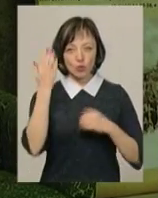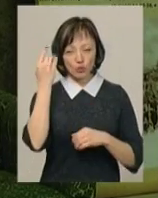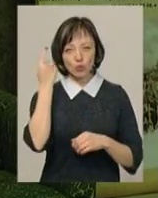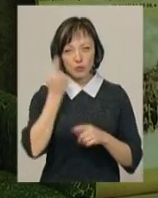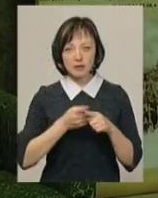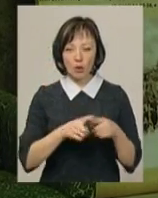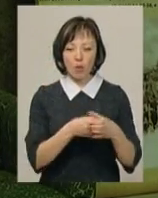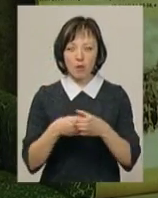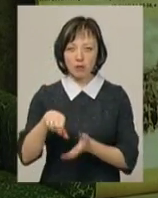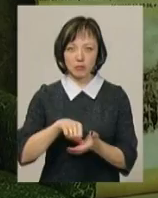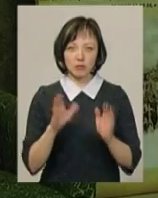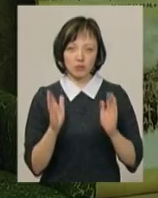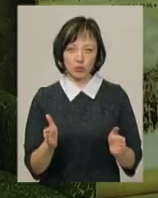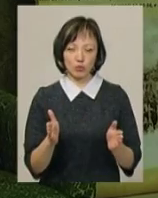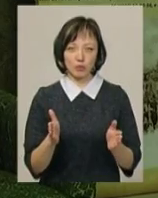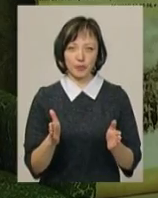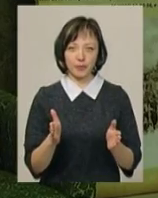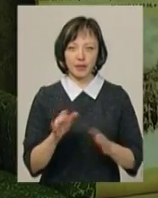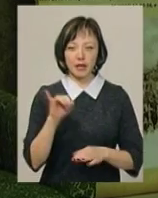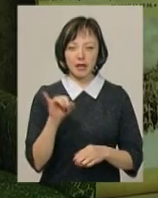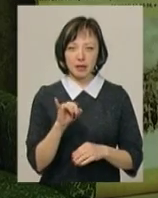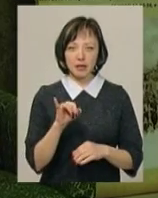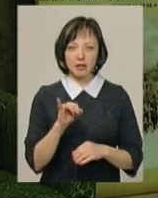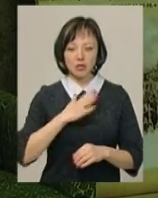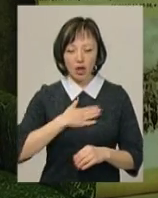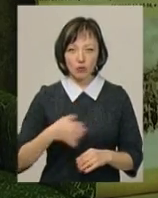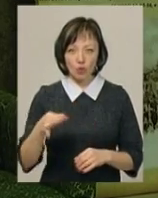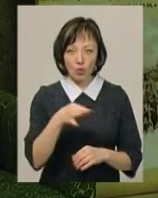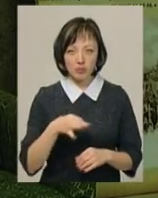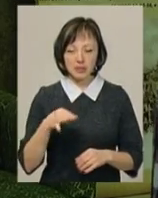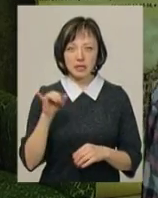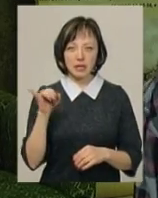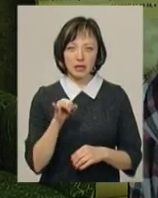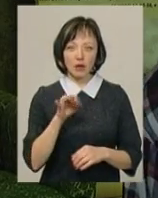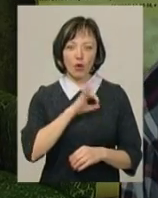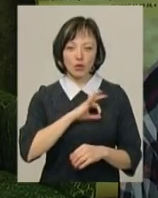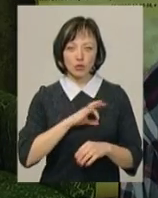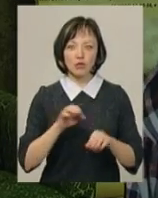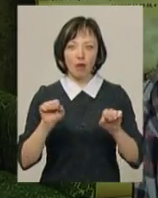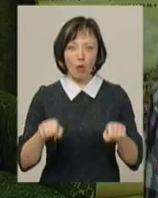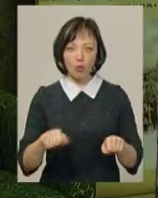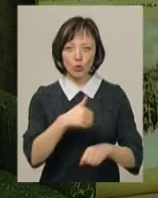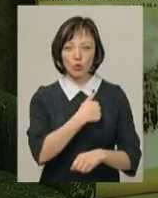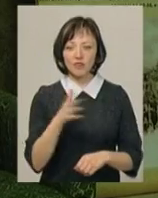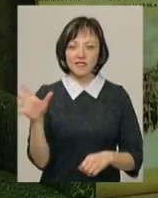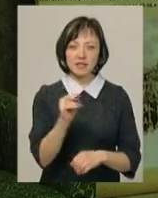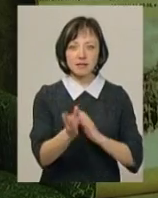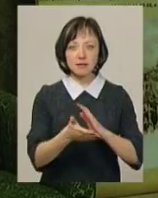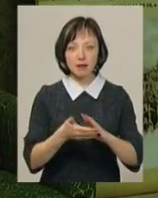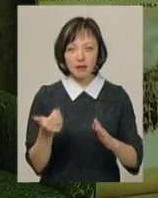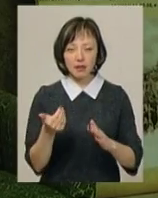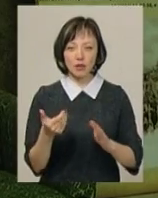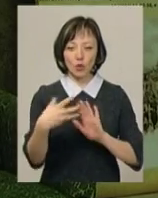цих командах будуть приймати участь і команди з нашої області. І користуючись нагодою, хочу всіх закликати